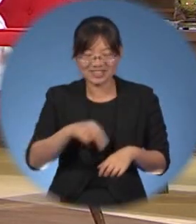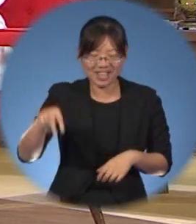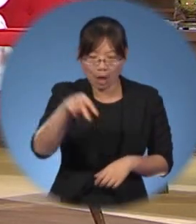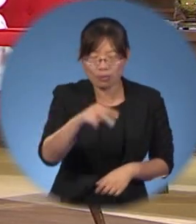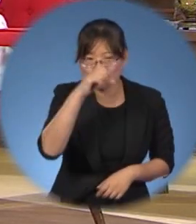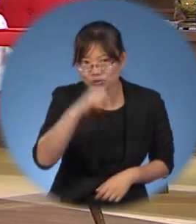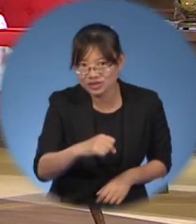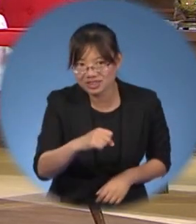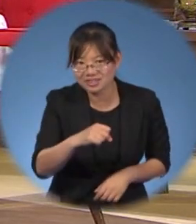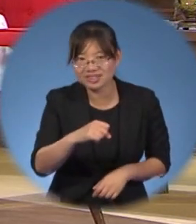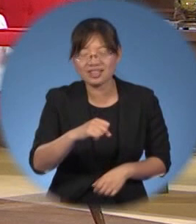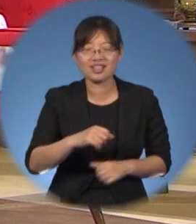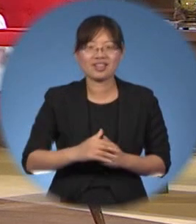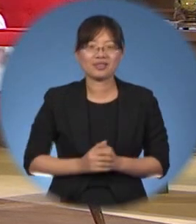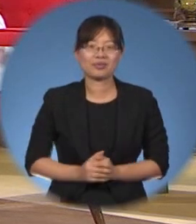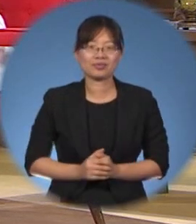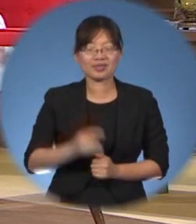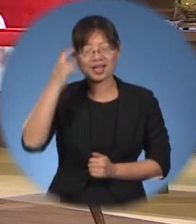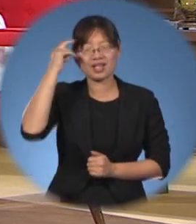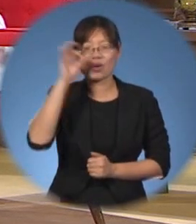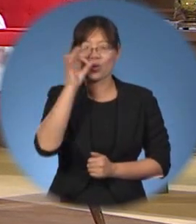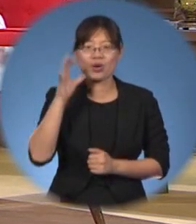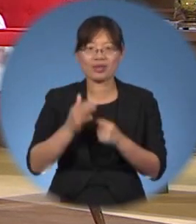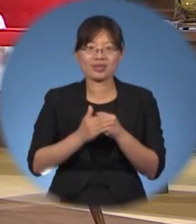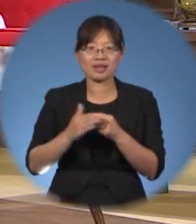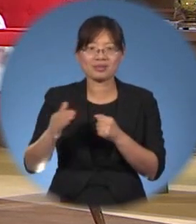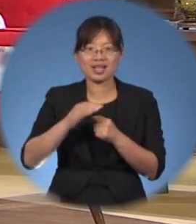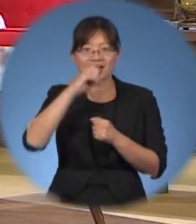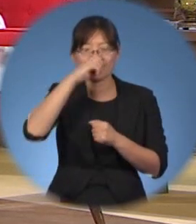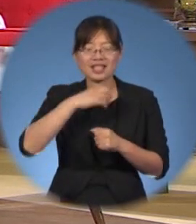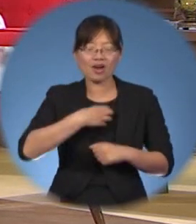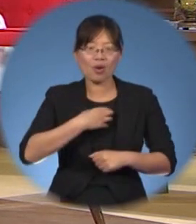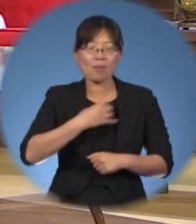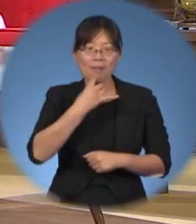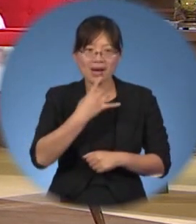처음에 이러니 생각 없이 그냥 겉만 먹고 그러다가 그렇죠. 네.